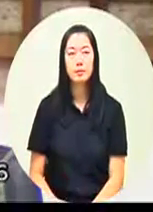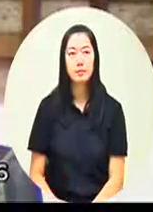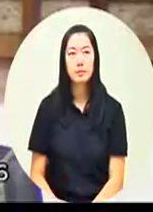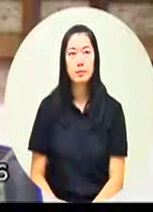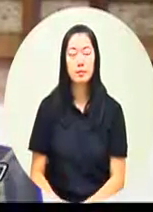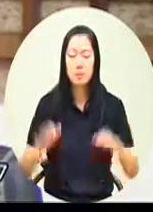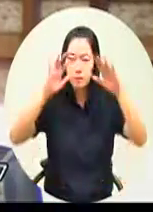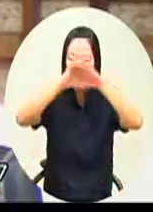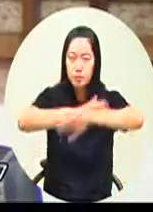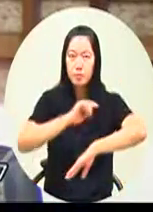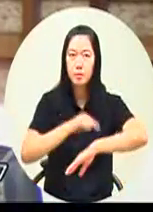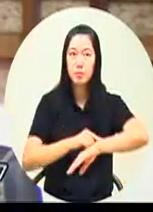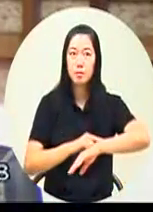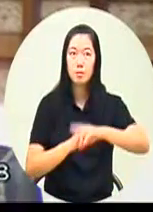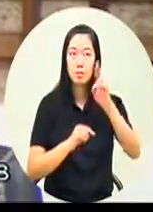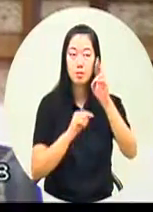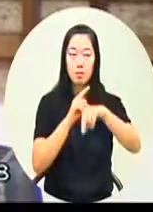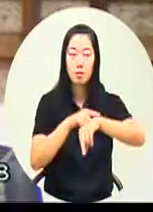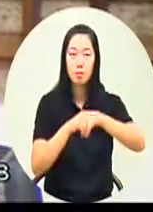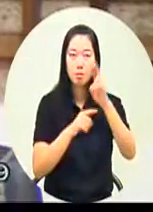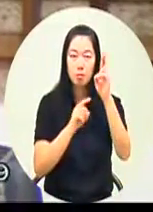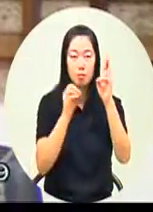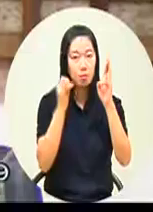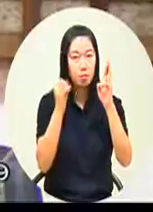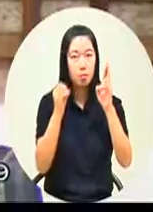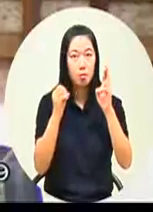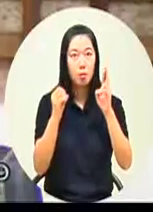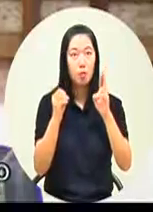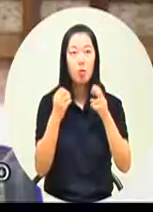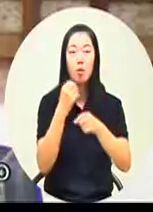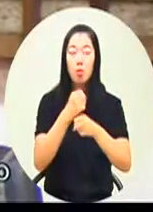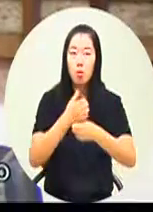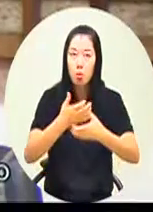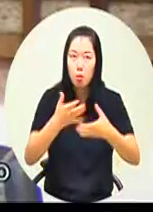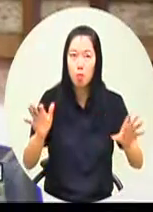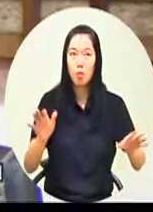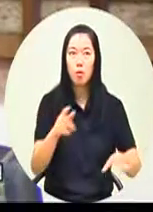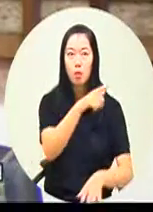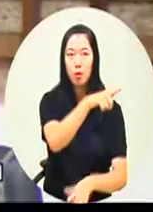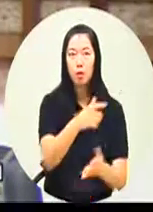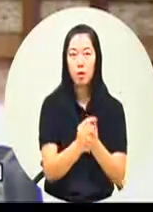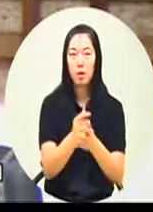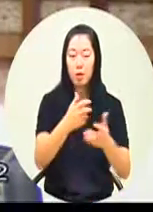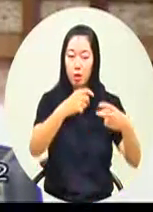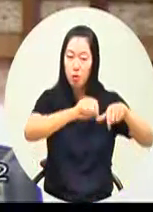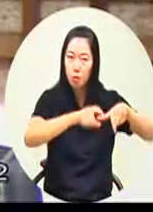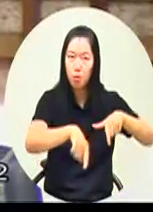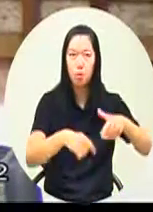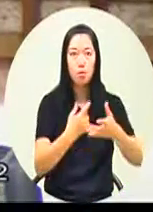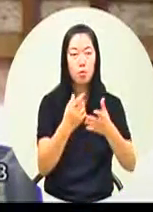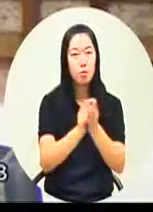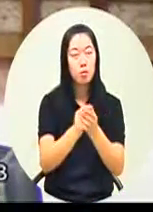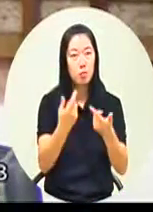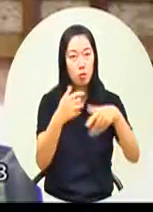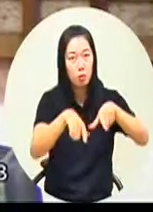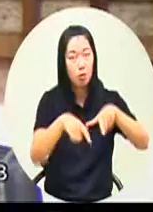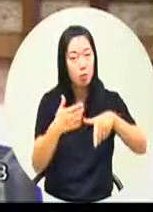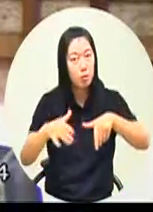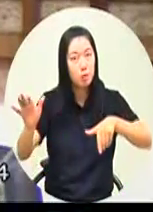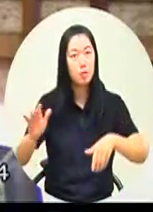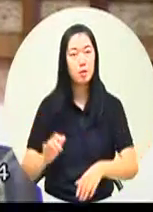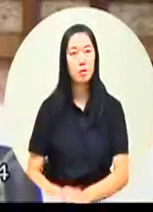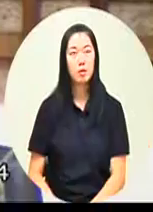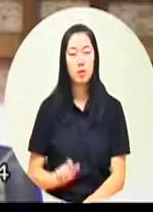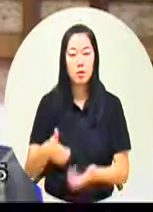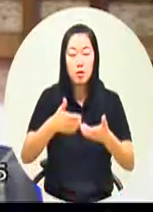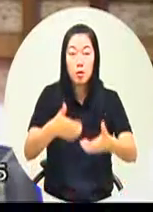二点下班的他只能十二点十分二十分才能离开工业区，那在整个重工